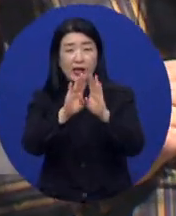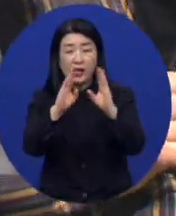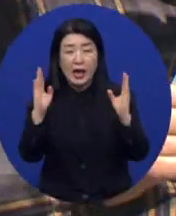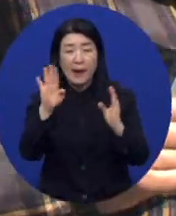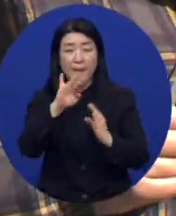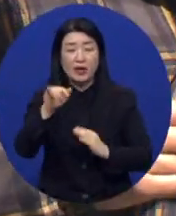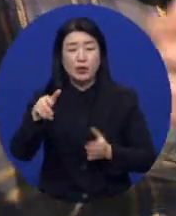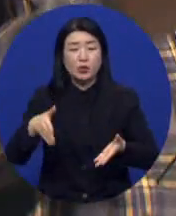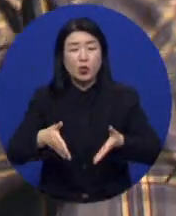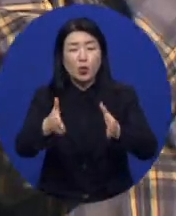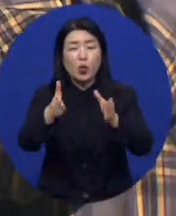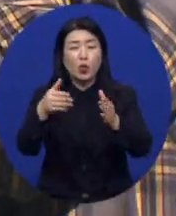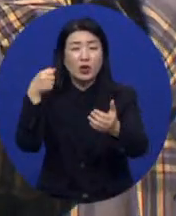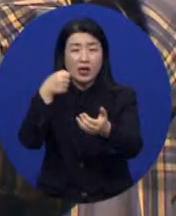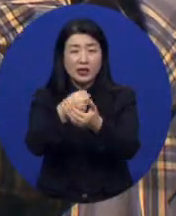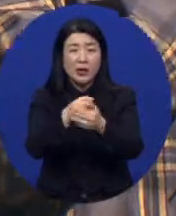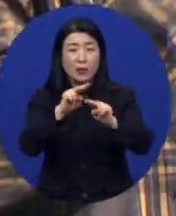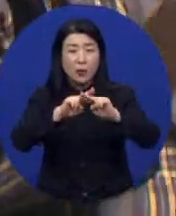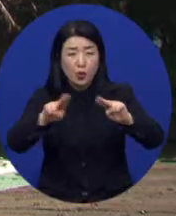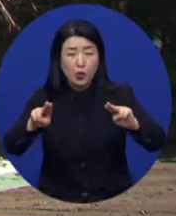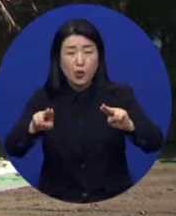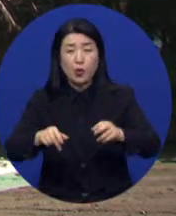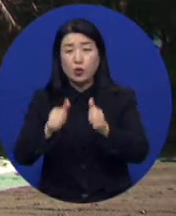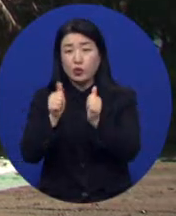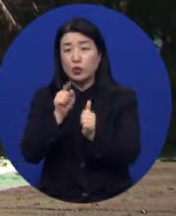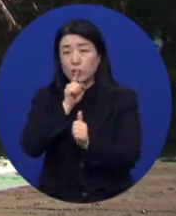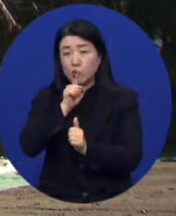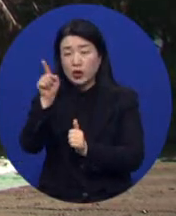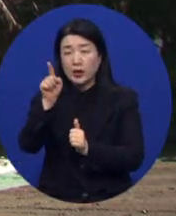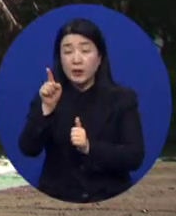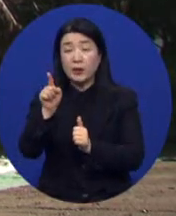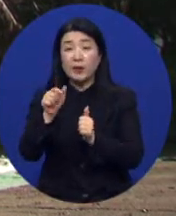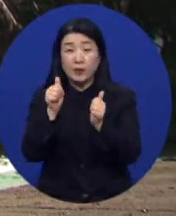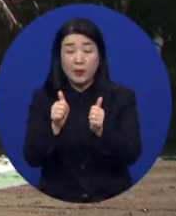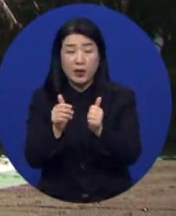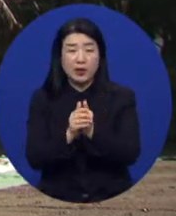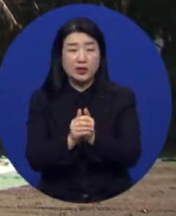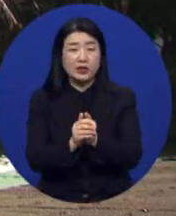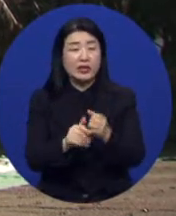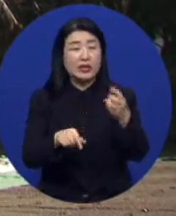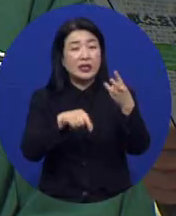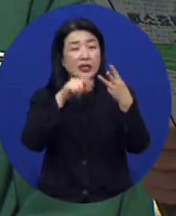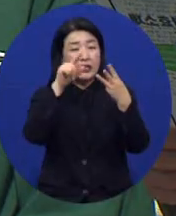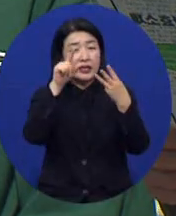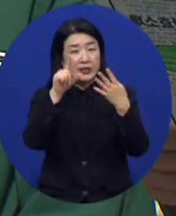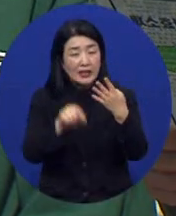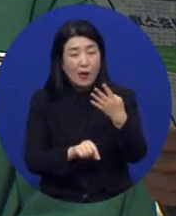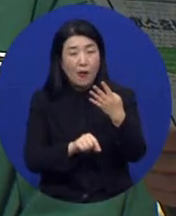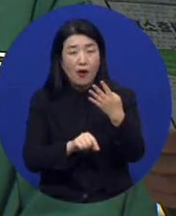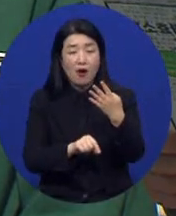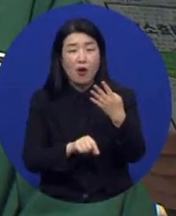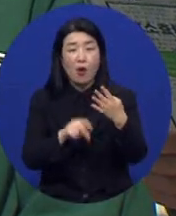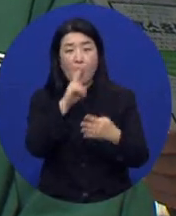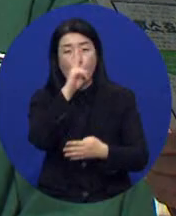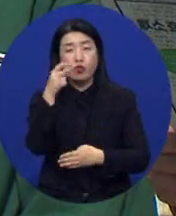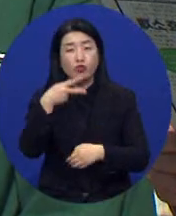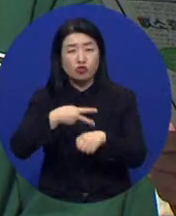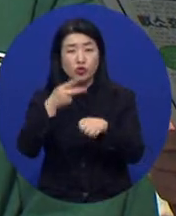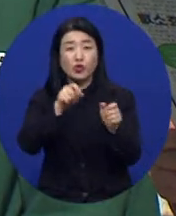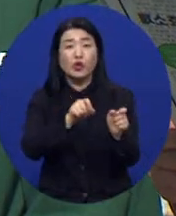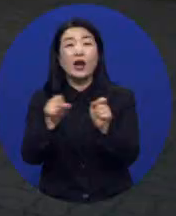비자림로 도로구역 결정 무효확인 소송에 대한 선거 공판은 다음 달 11일 오후 2시로